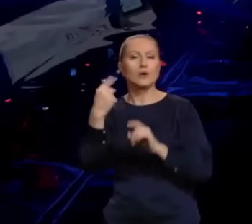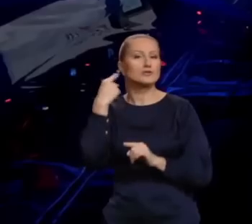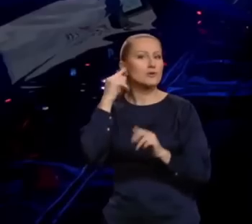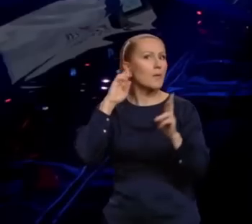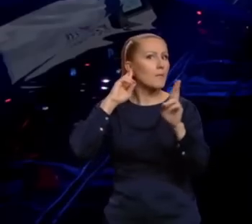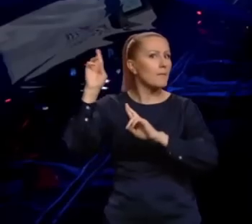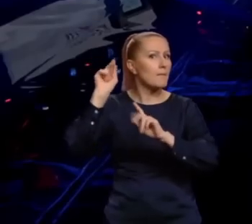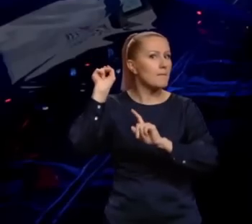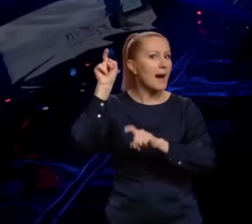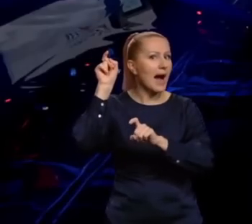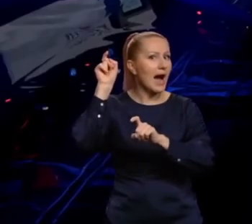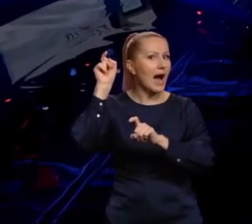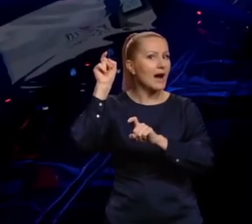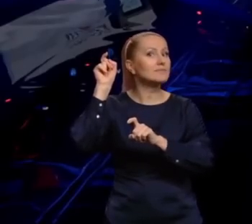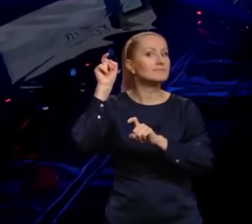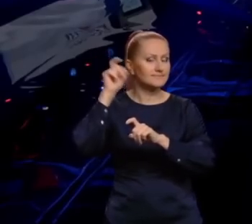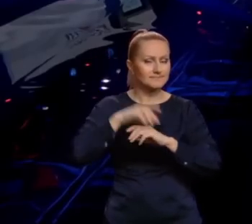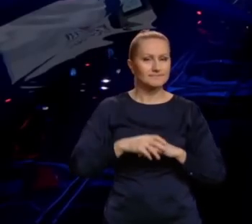taki jakoś sygnał. Tak.